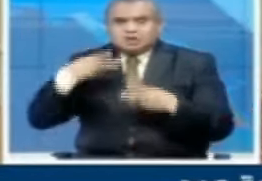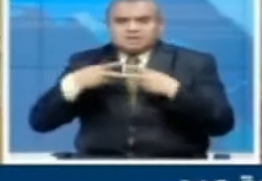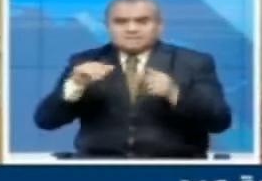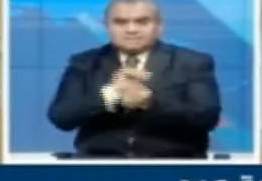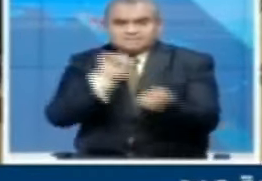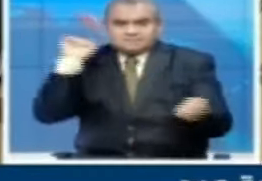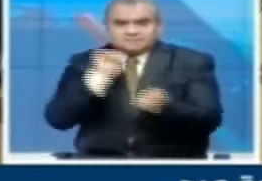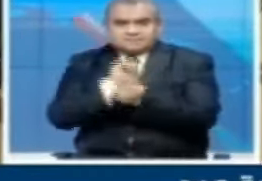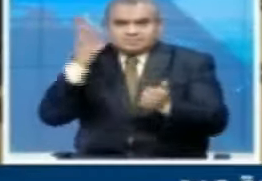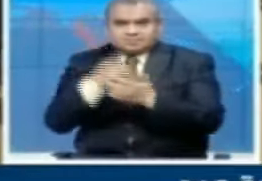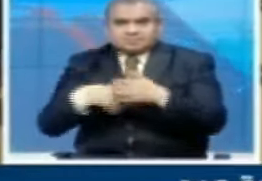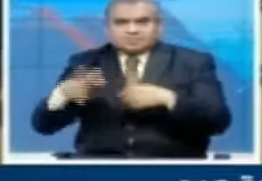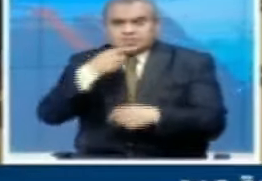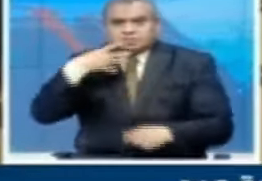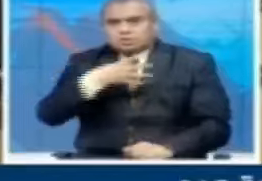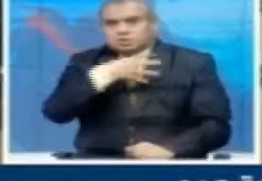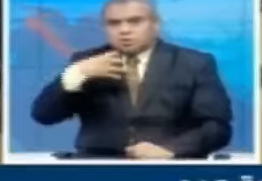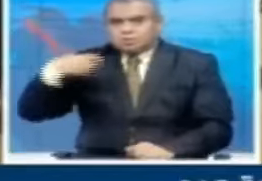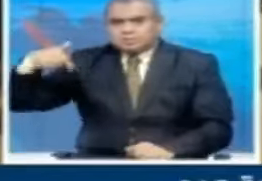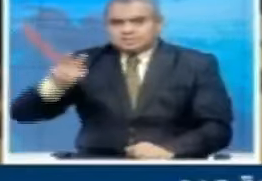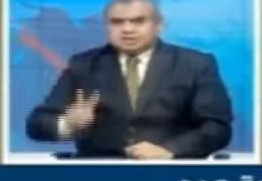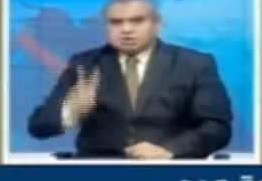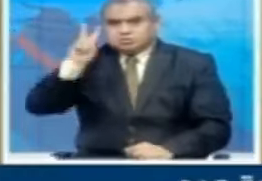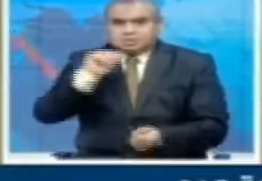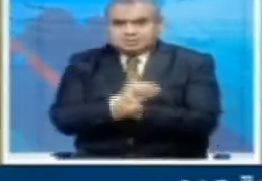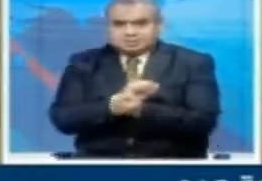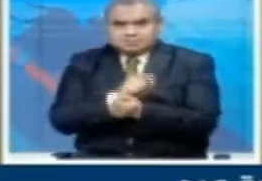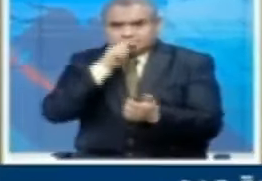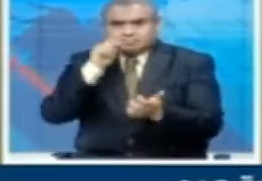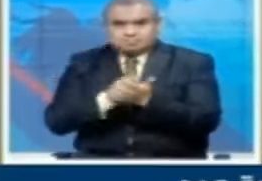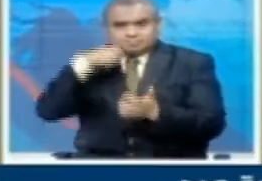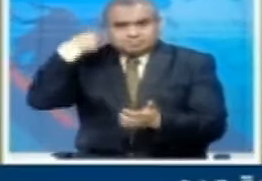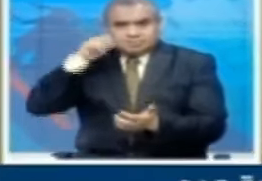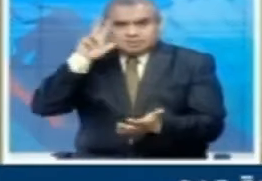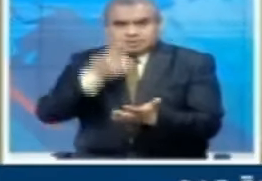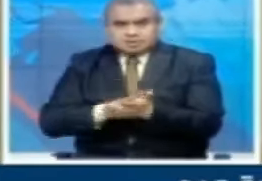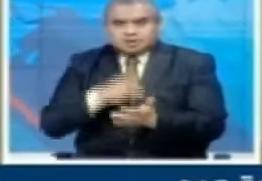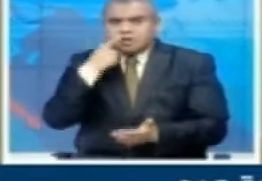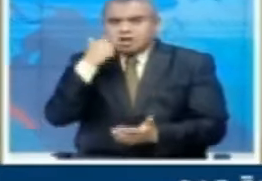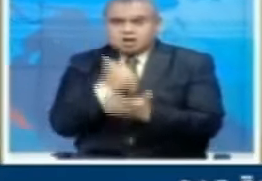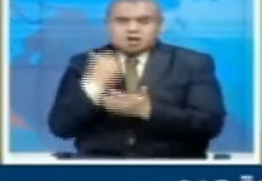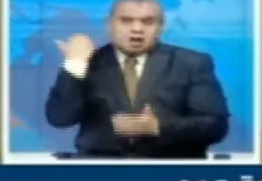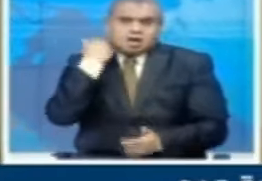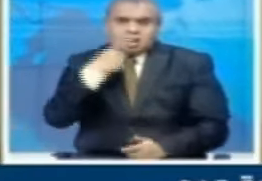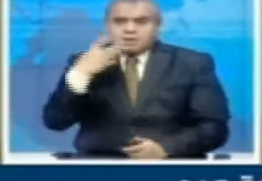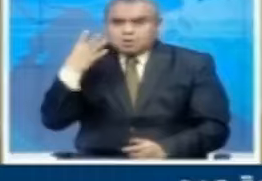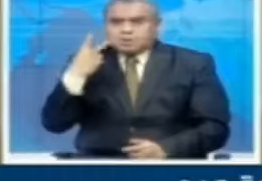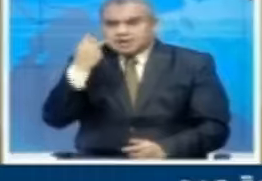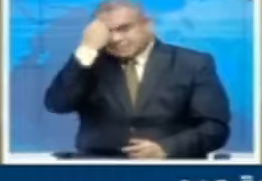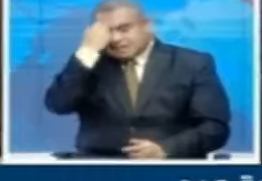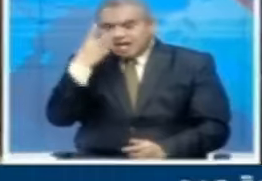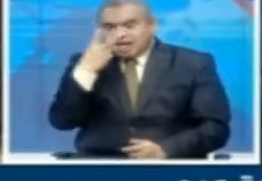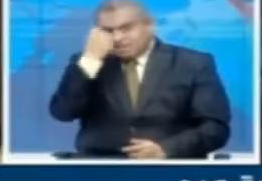الحماية المجتمعية عن 476 نزيلا تنفيذا للقرار الجمهوري رقم 104 لسنة